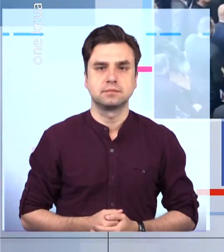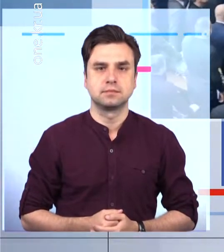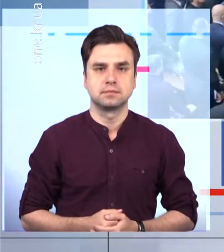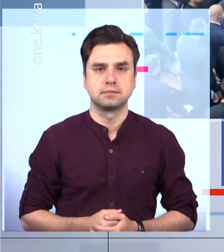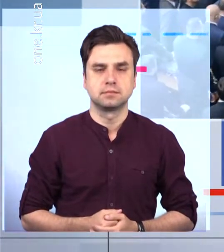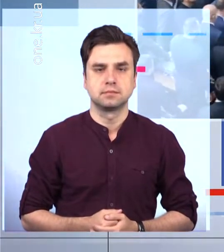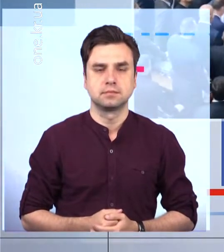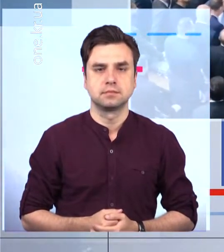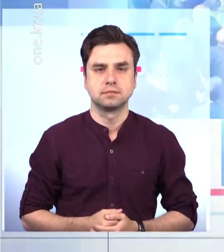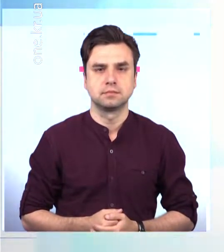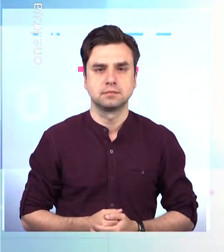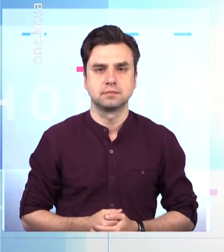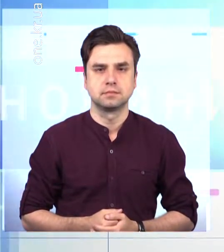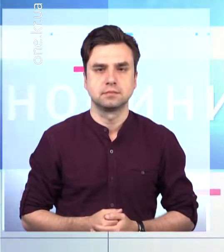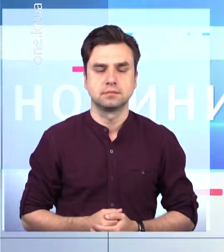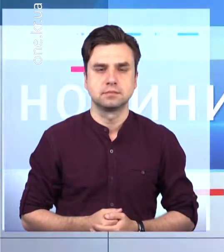Музика